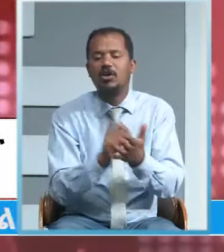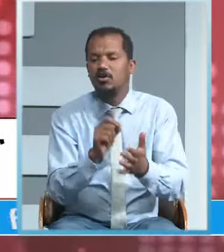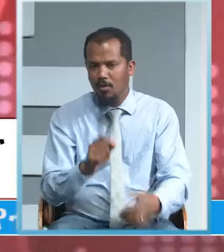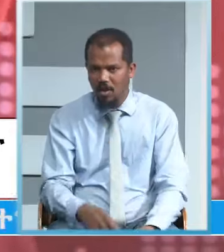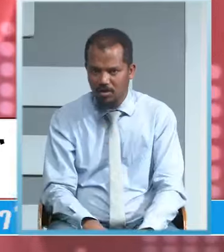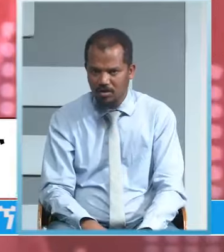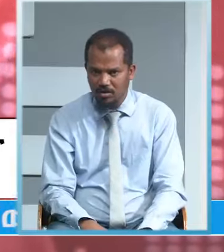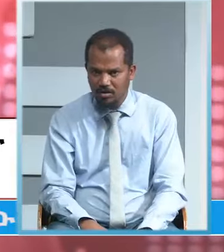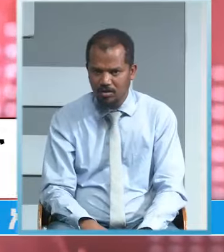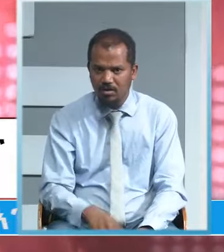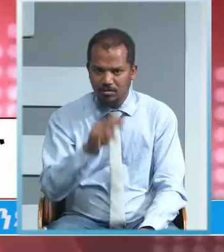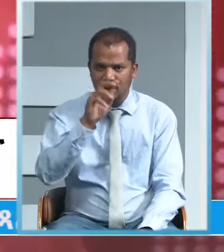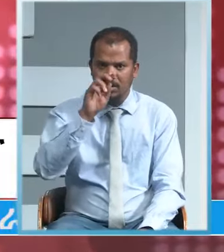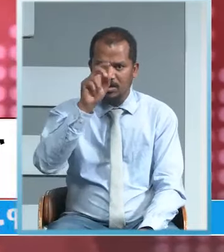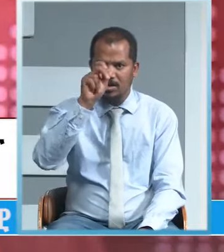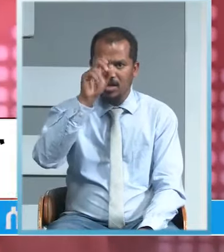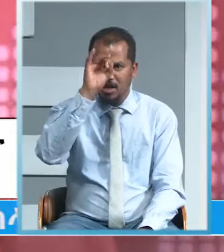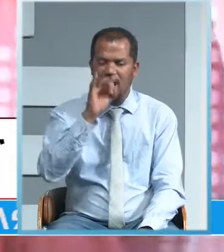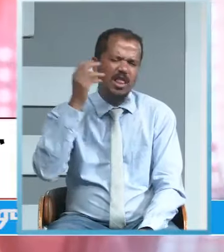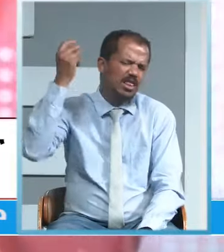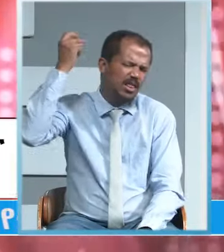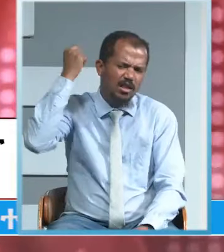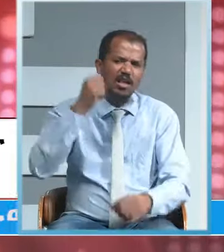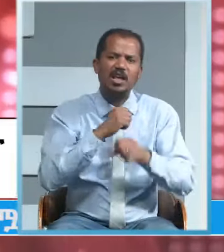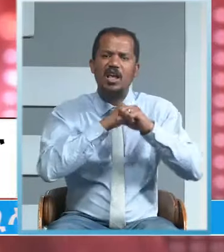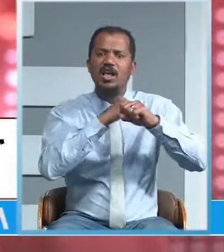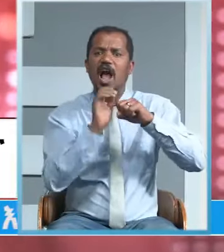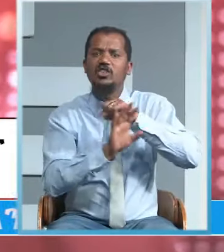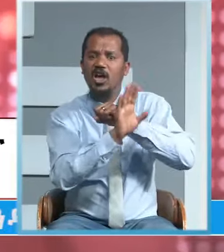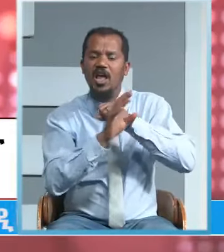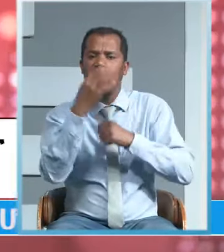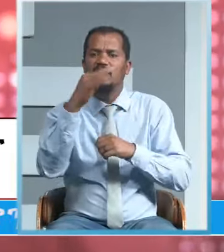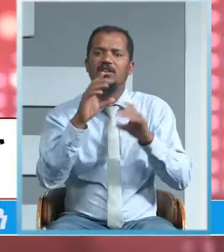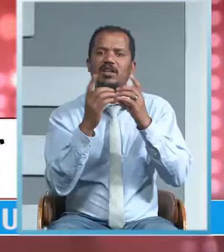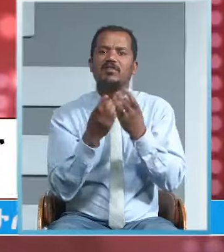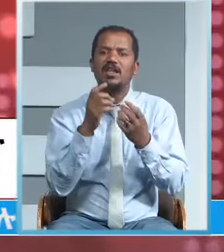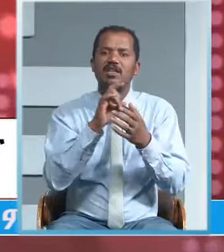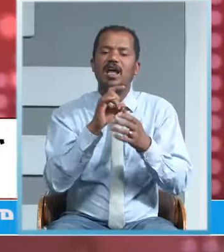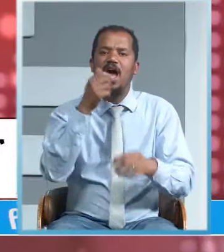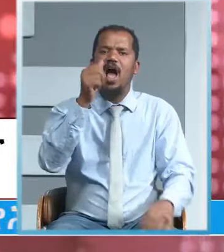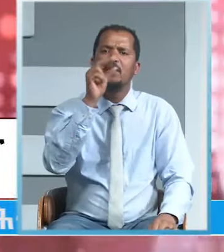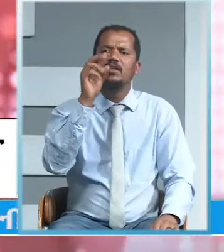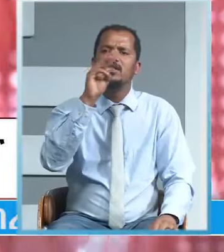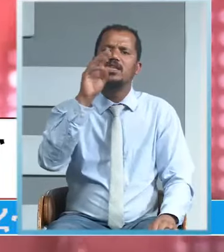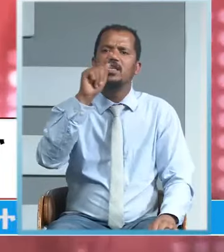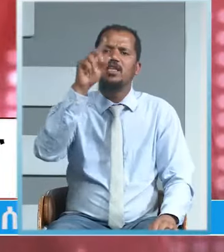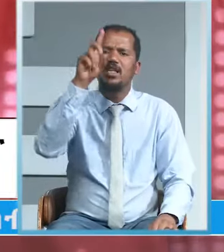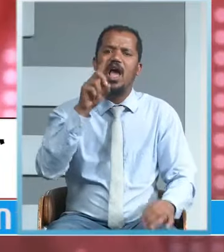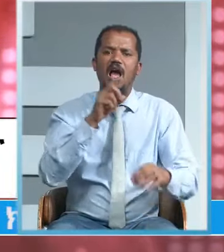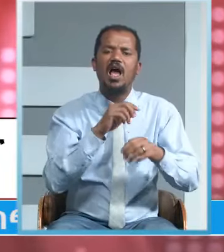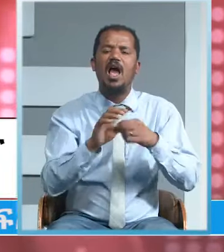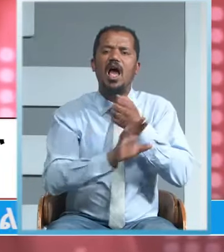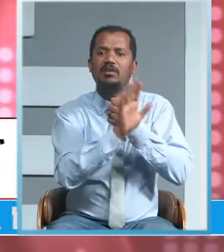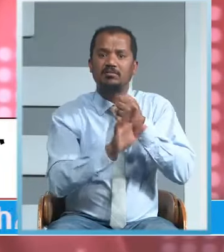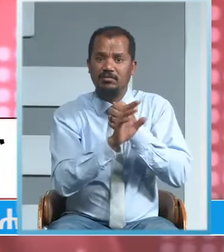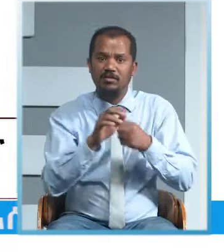ዘግበዋል። ከመቅደላ የተዘረፈው ጥንታዊ ጋሻ የ19ኛው ክፍለ ዘመን የአቢሲኒያ ጋሻ በሚል መጠሪያ አንደርሰን